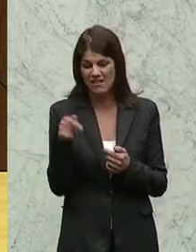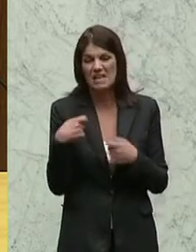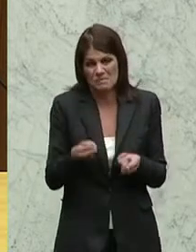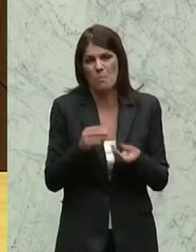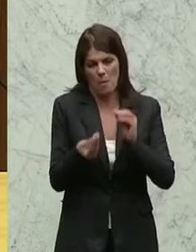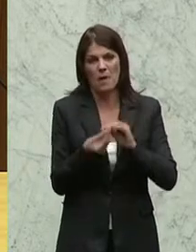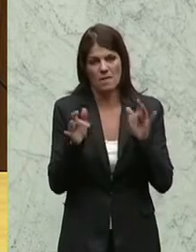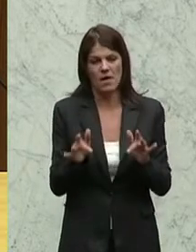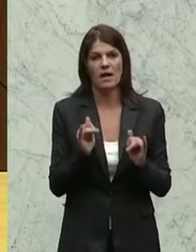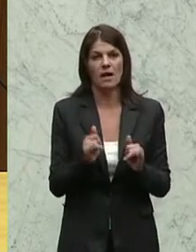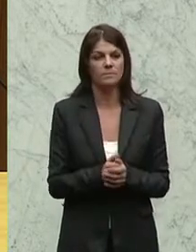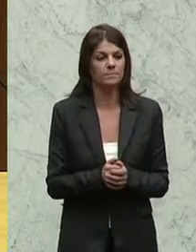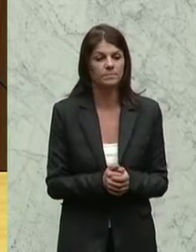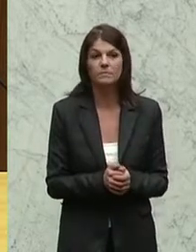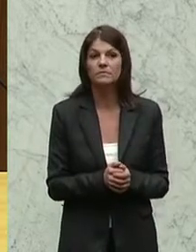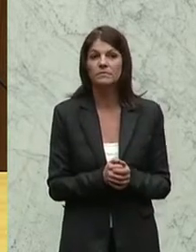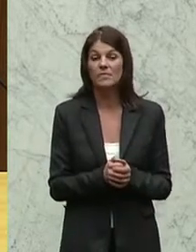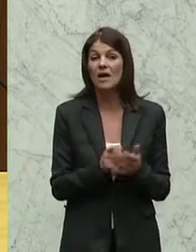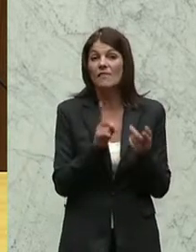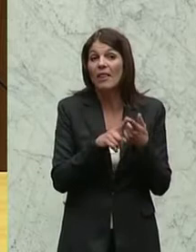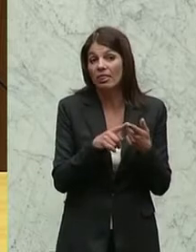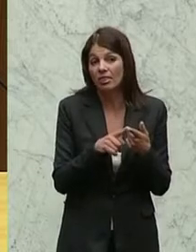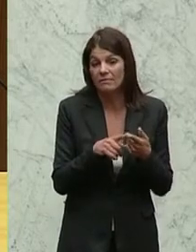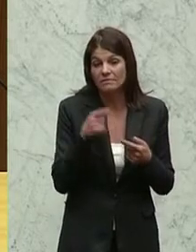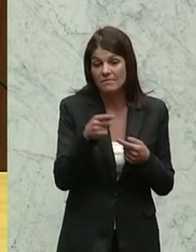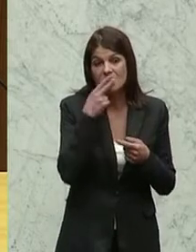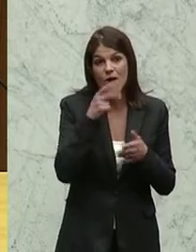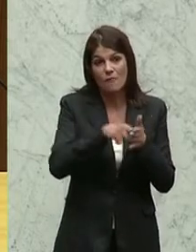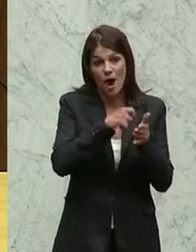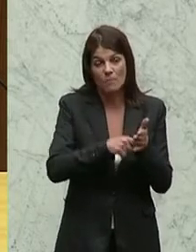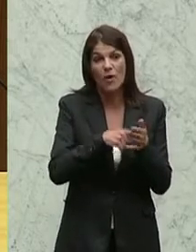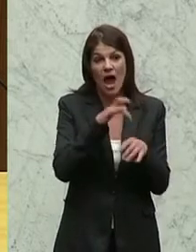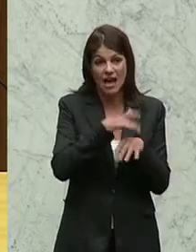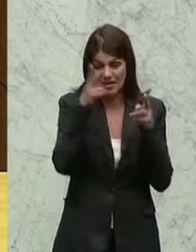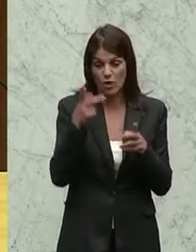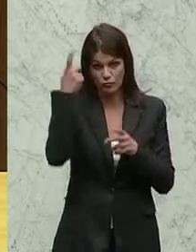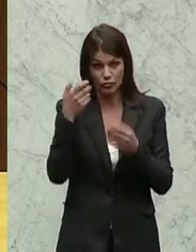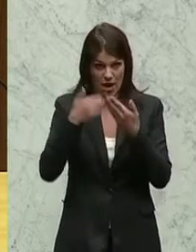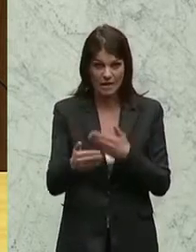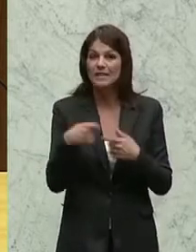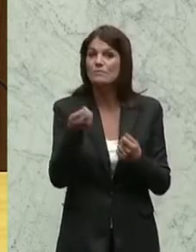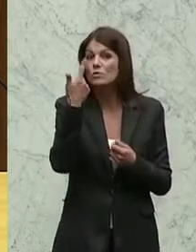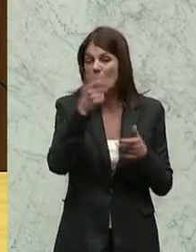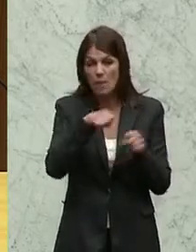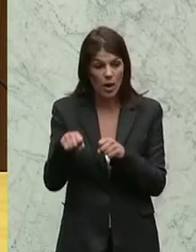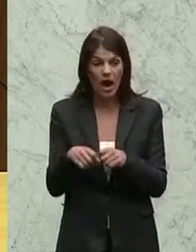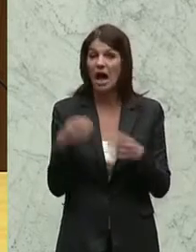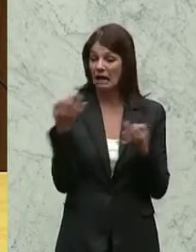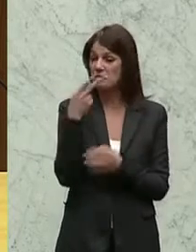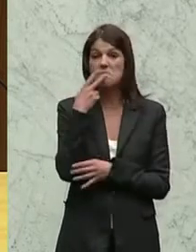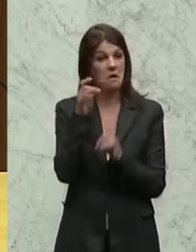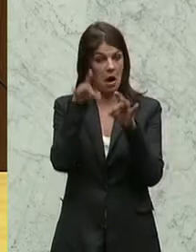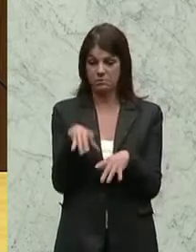Problemen kommt, weil wenn dieses Rauchverbot in den Gasthäusern einsetzt, haben wir zwei Möglichkeiten, und der Raucher geht gar nicht mehr